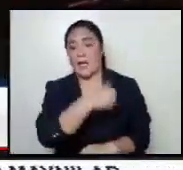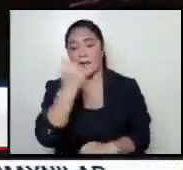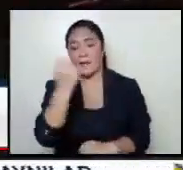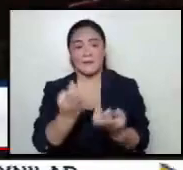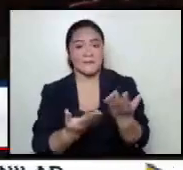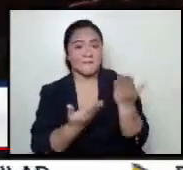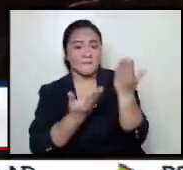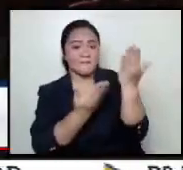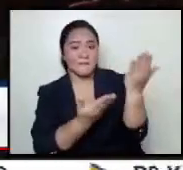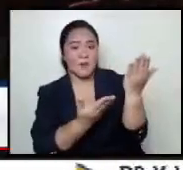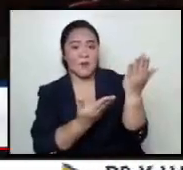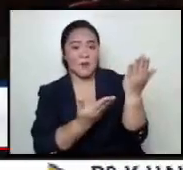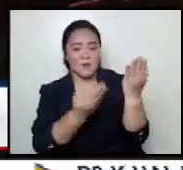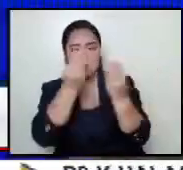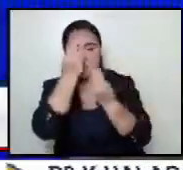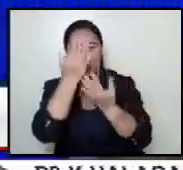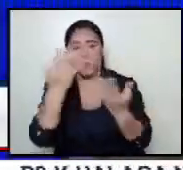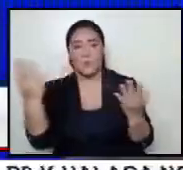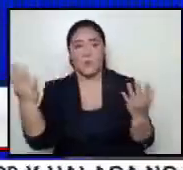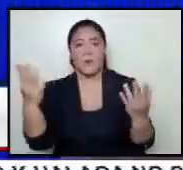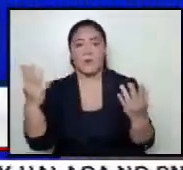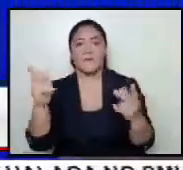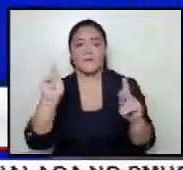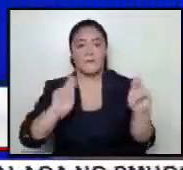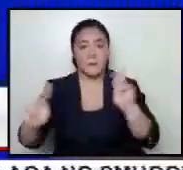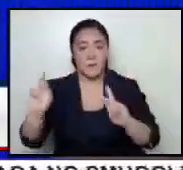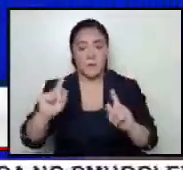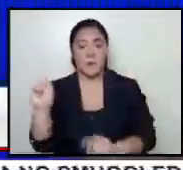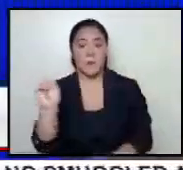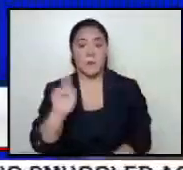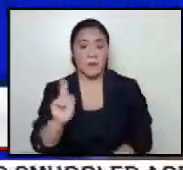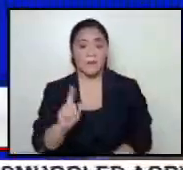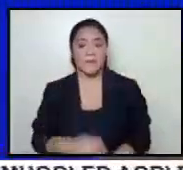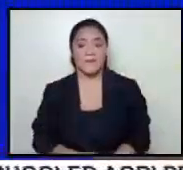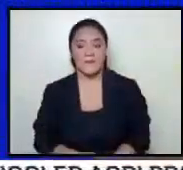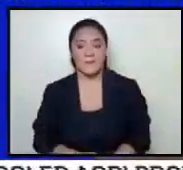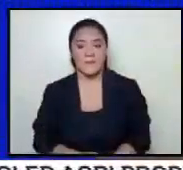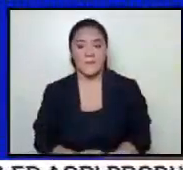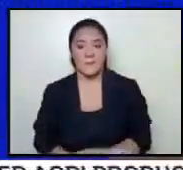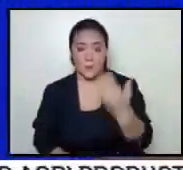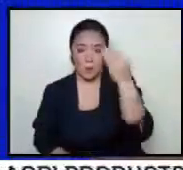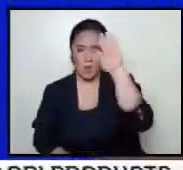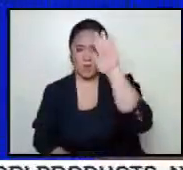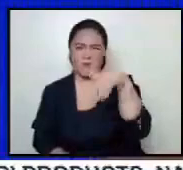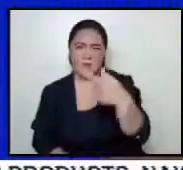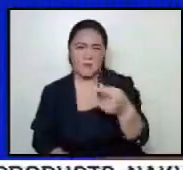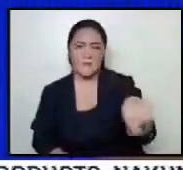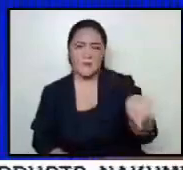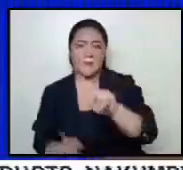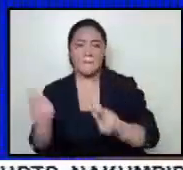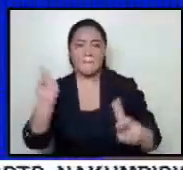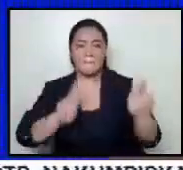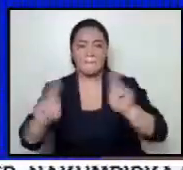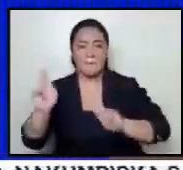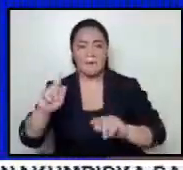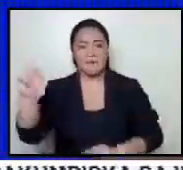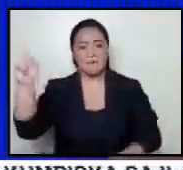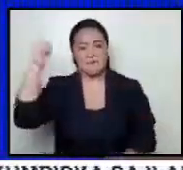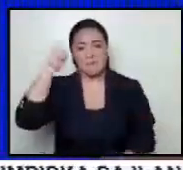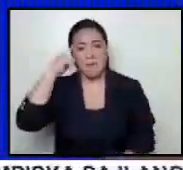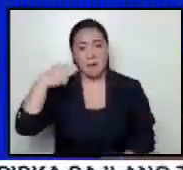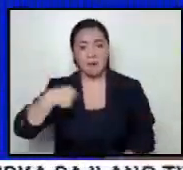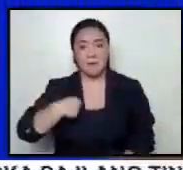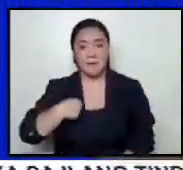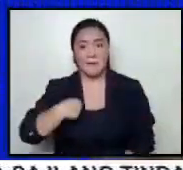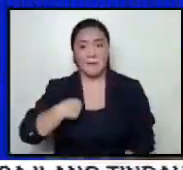si Pangulong Duterte sa publiko. You know, there's a lot of people who think na masama ay magdala